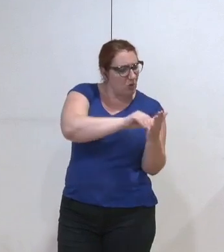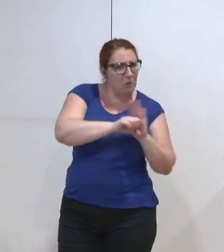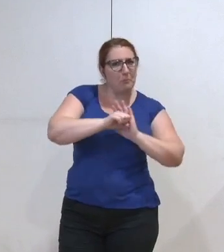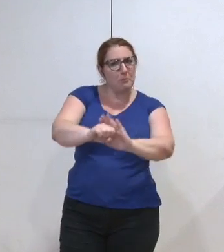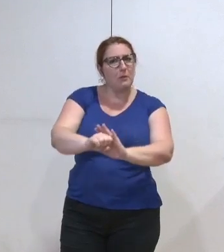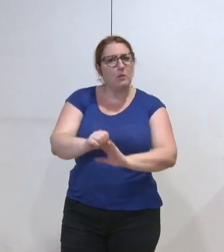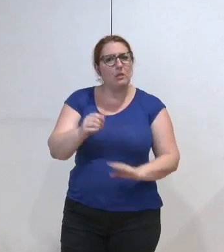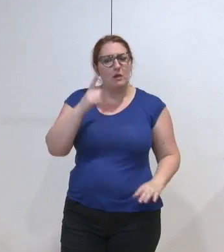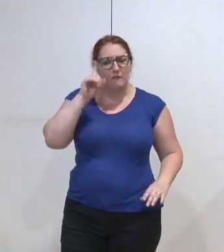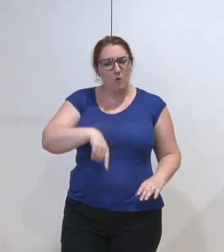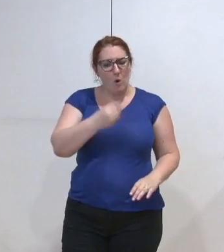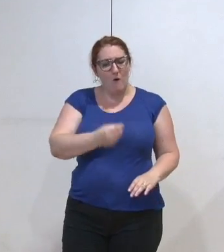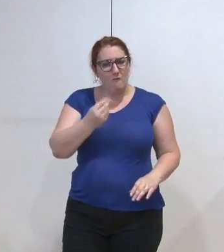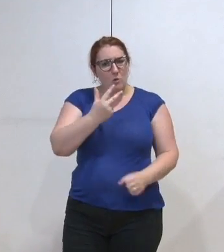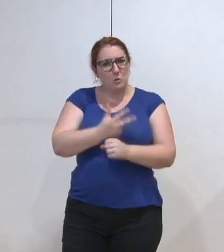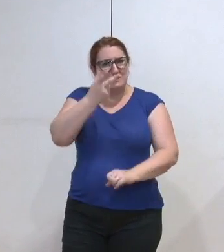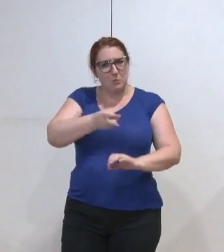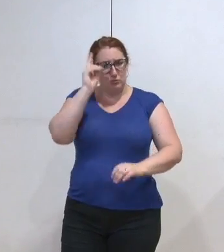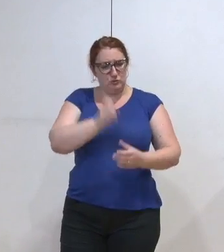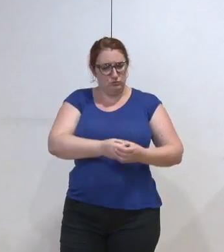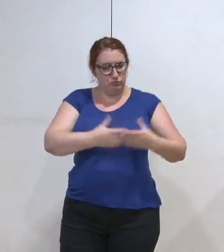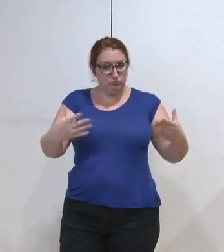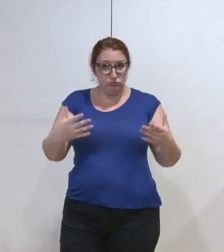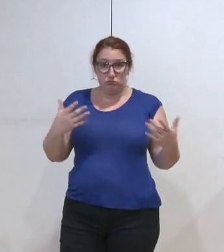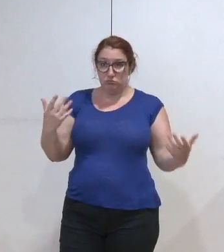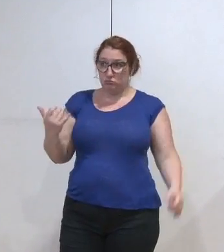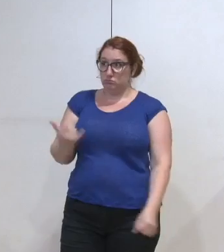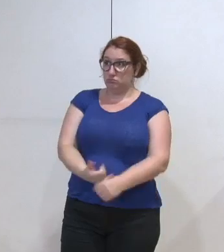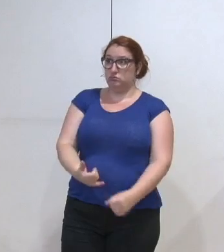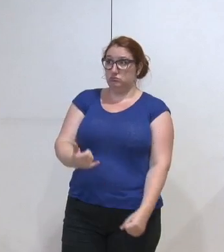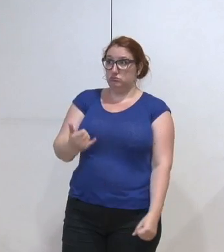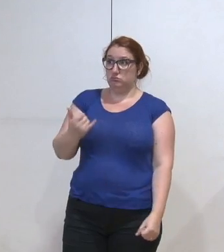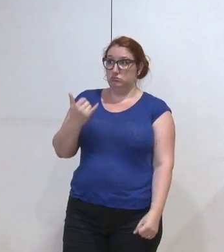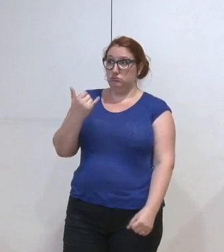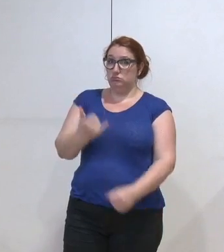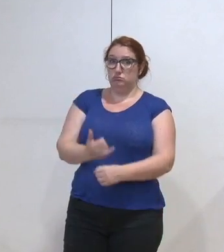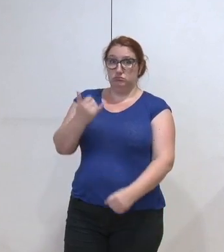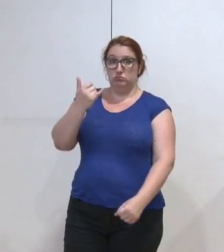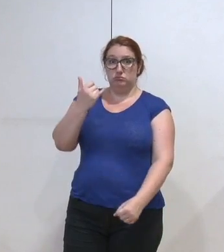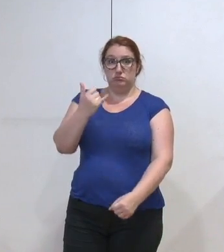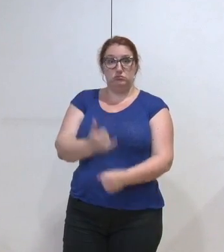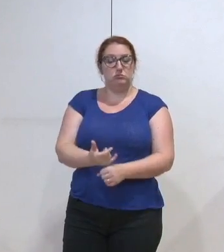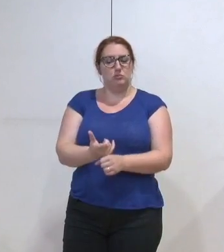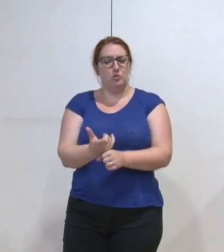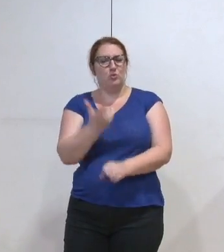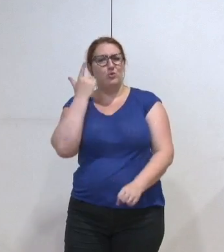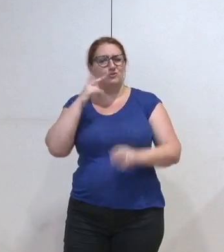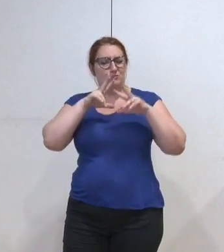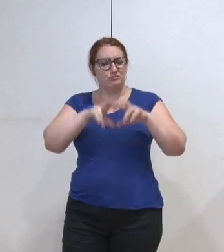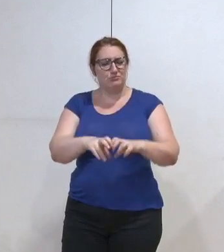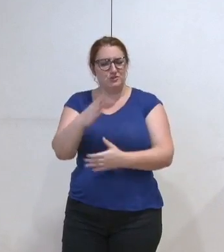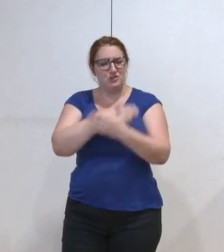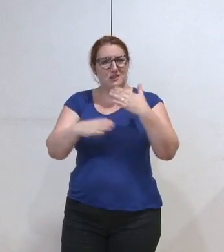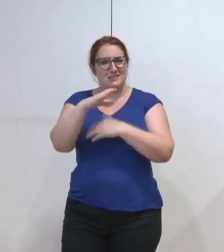d'augmenter le nombre d'enfants de plus de 3 ans dans les crèches on tombe un petit peu de sa chaise sachant que une étude avait été faite il y a 2 ans au CCS pour